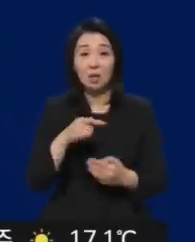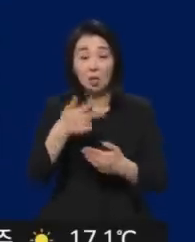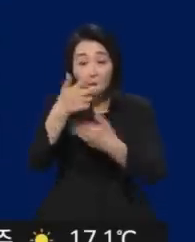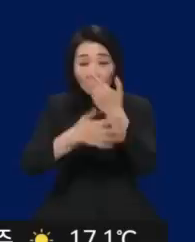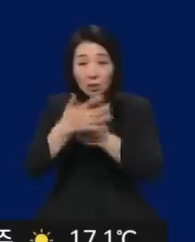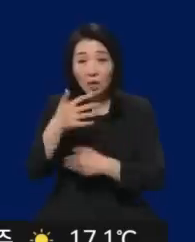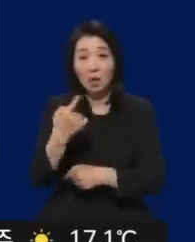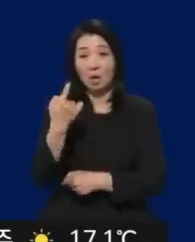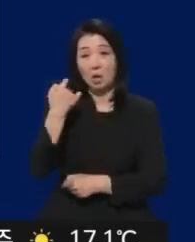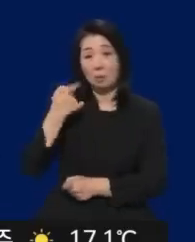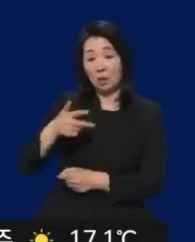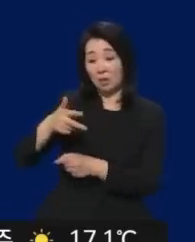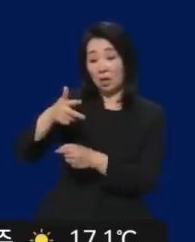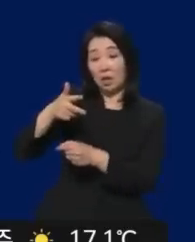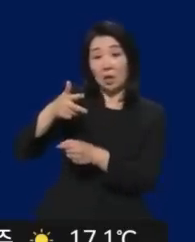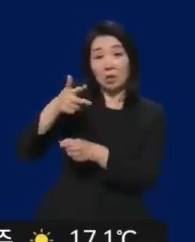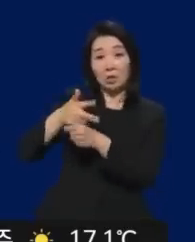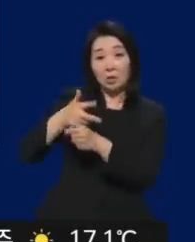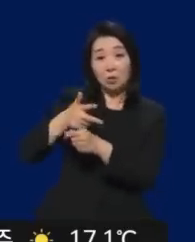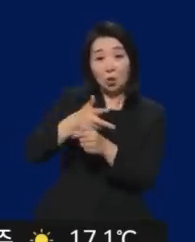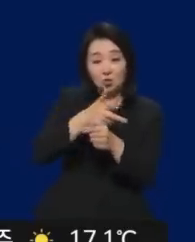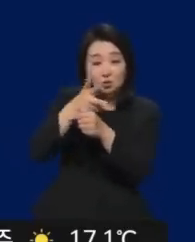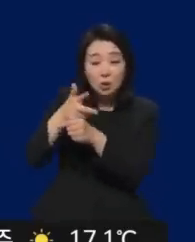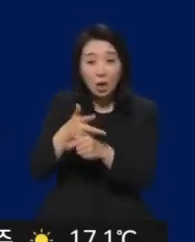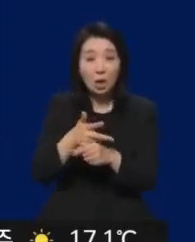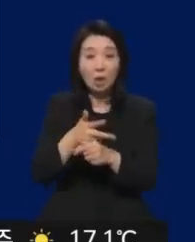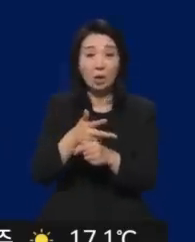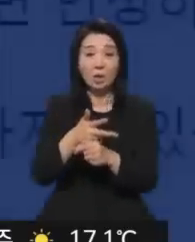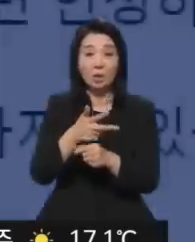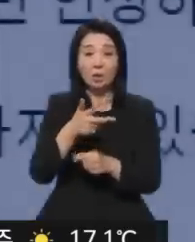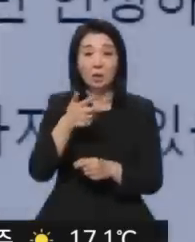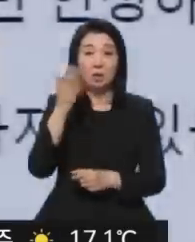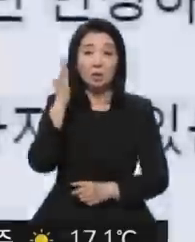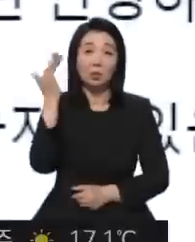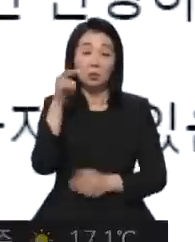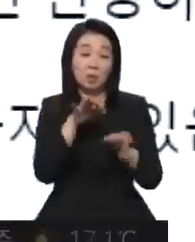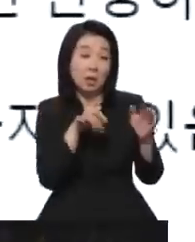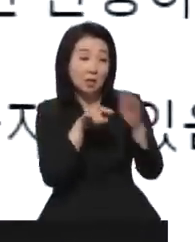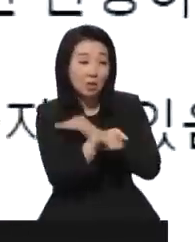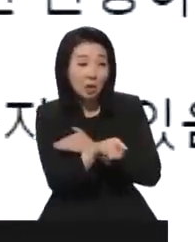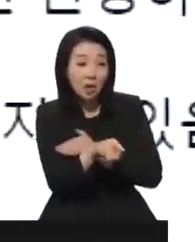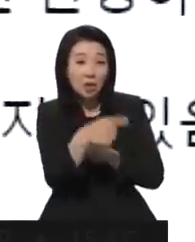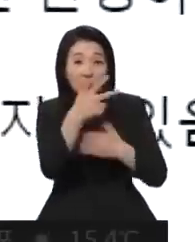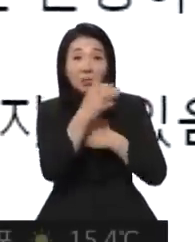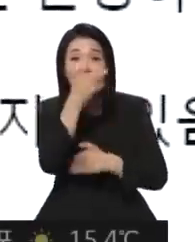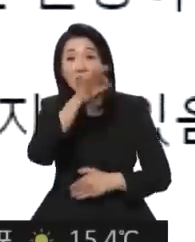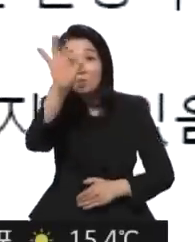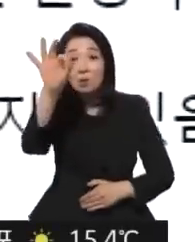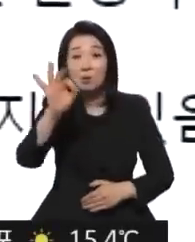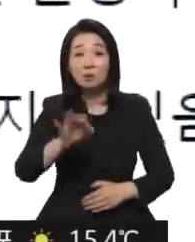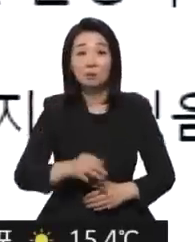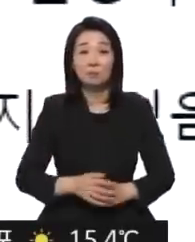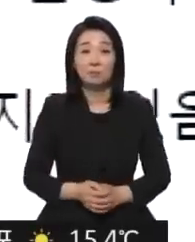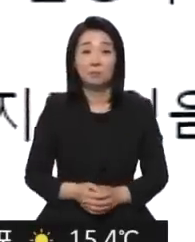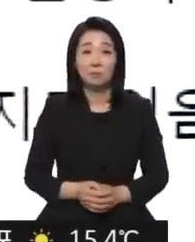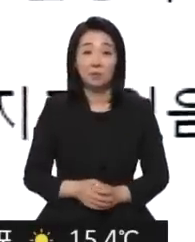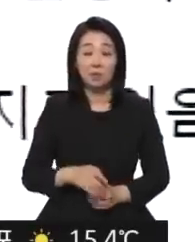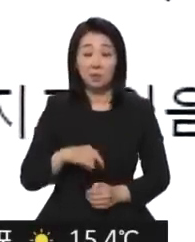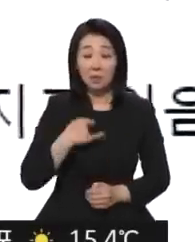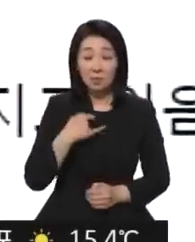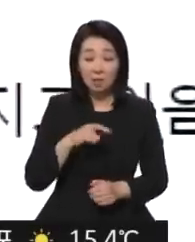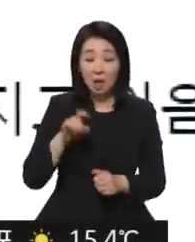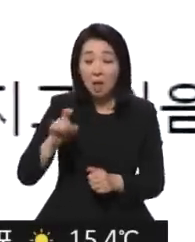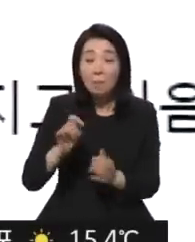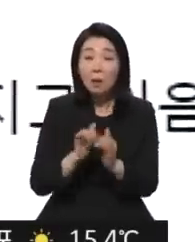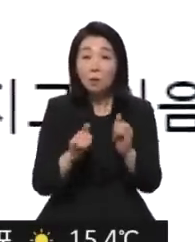동영상이나 밖에 세워놓은 주민들의 블랙박스에서 대통령이 가게에 들어간 동영상이 있으면 인정하시겠나 등이었습니다 또 자신의